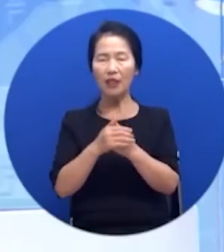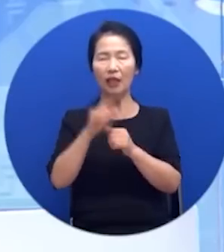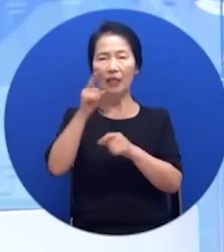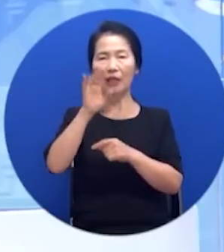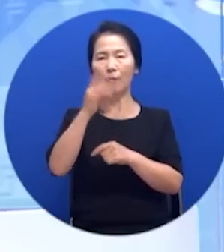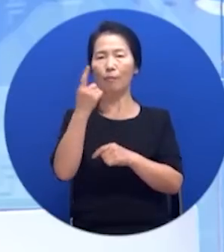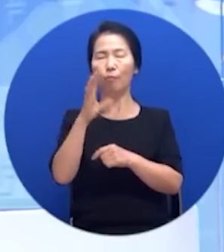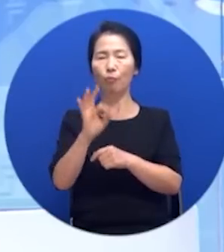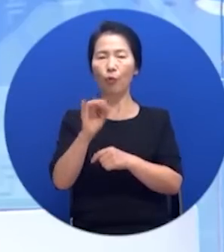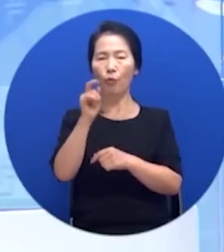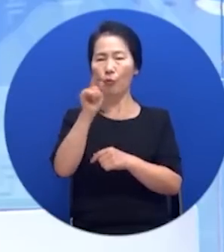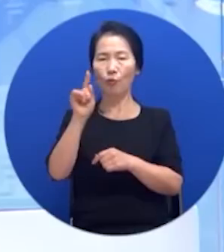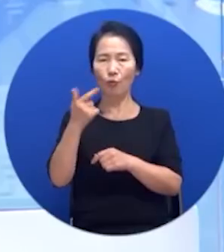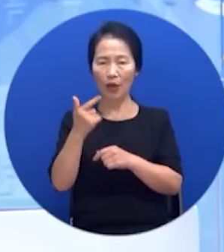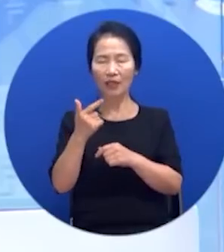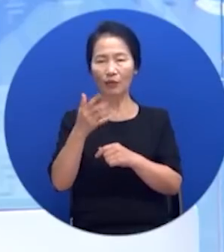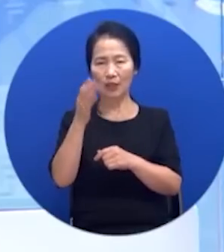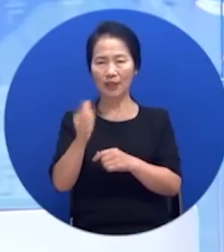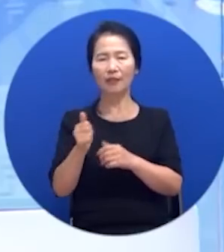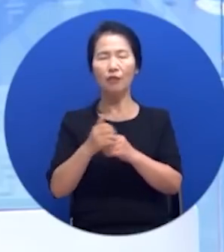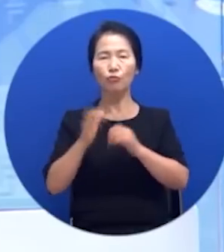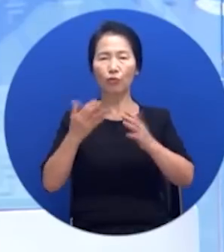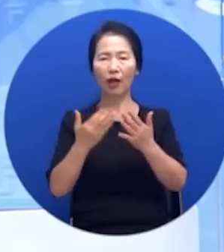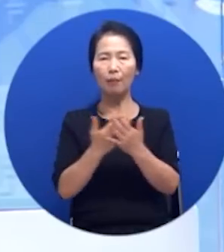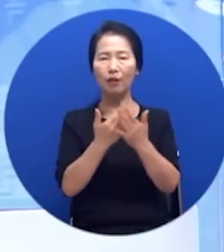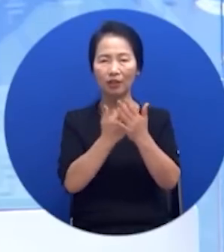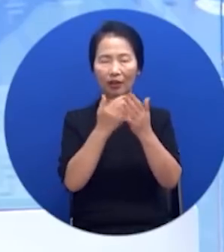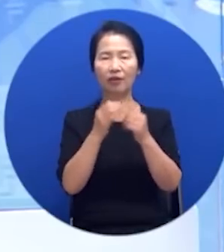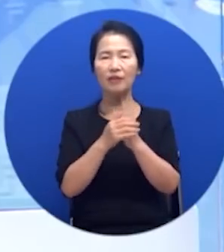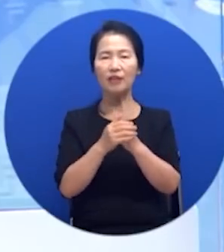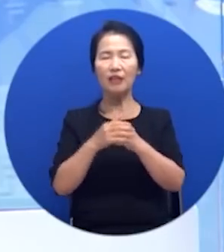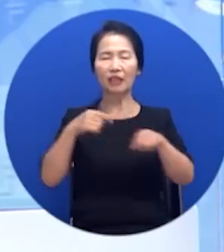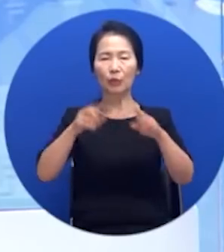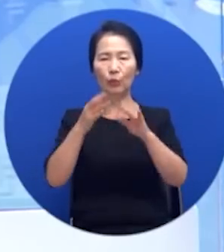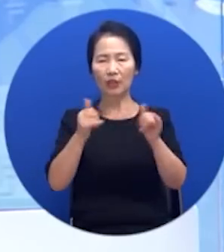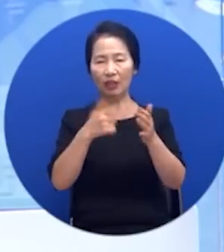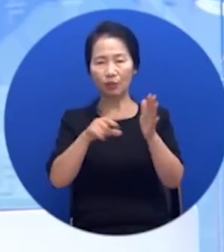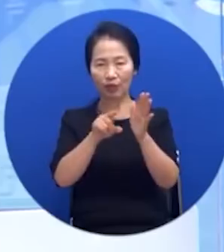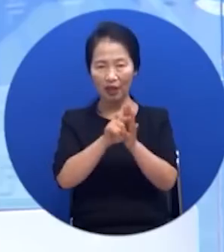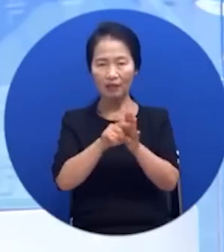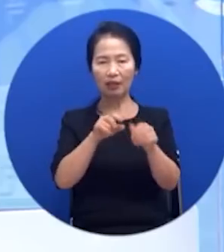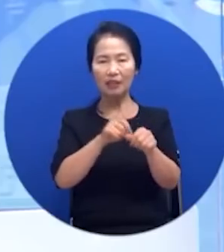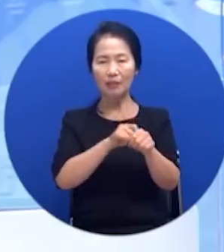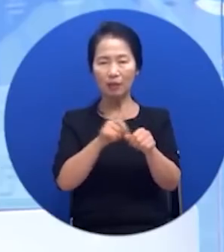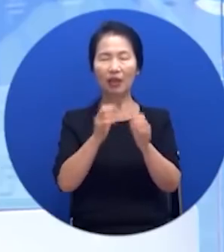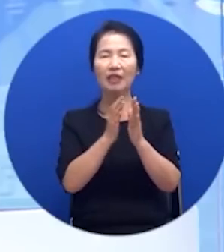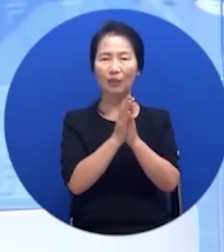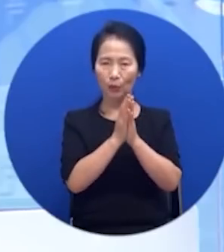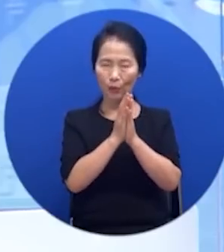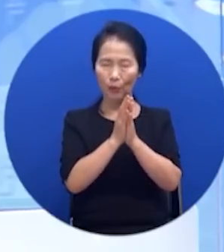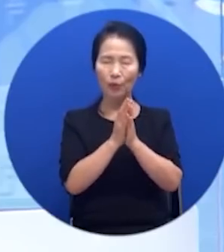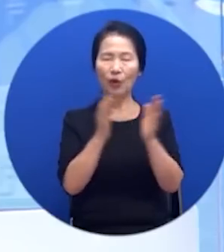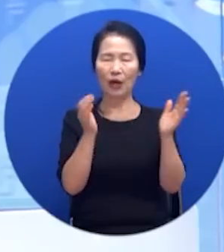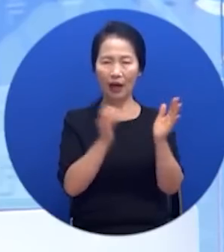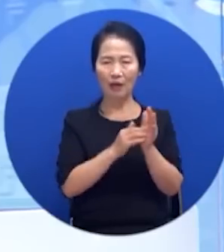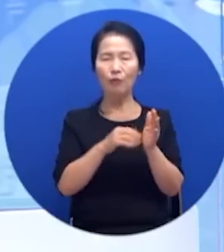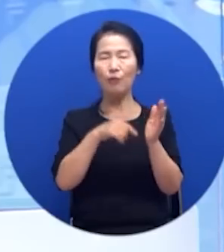이봉관 부회장님께서 국가의 번영과 국고 지도자들을 위하여 특별 기도해 주시고,